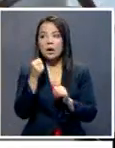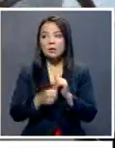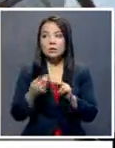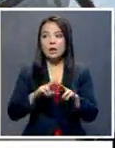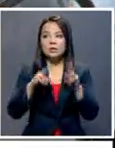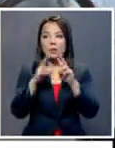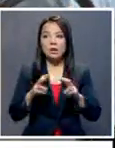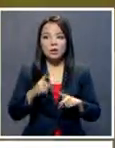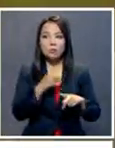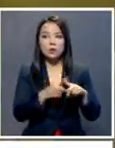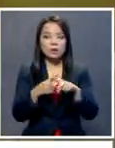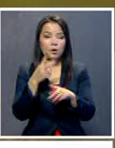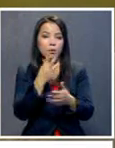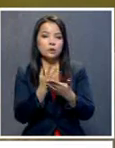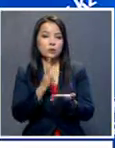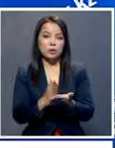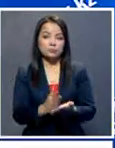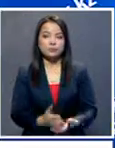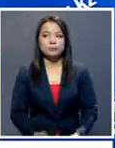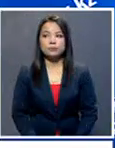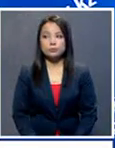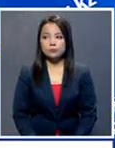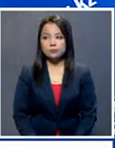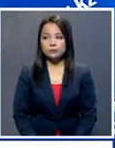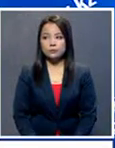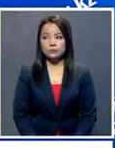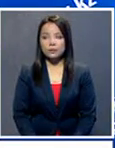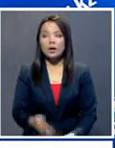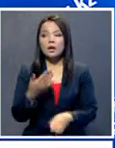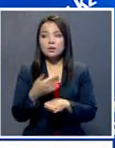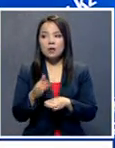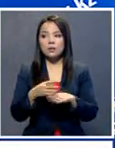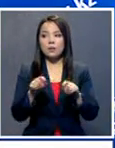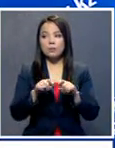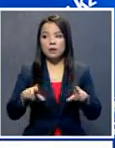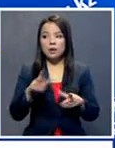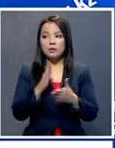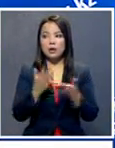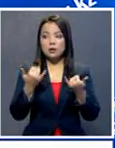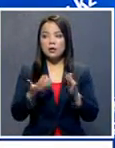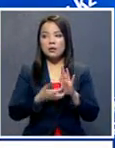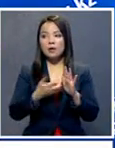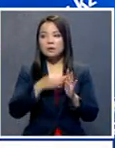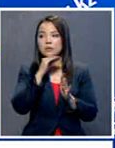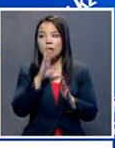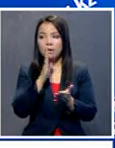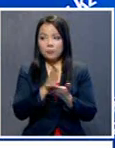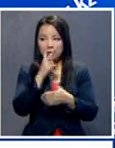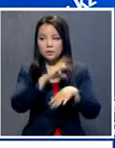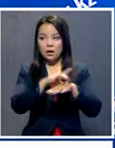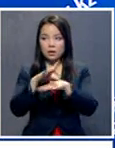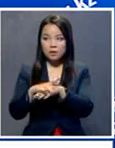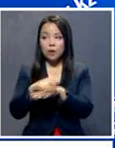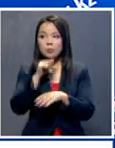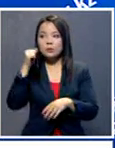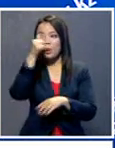арқасында оң нәтиже көрсетіп отыр. Біраз мектептерде кемшіліктер кездесті. Мысалға, егерде мысалға